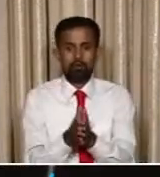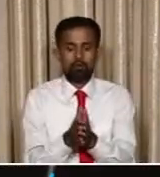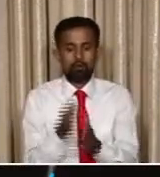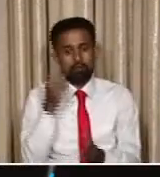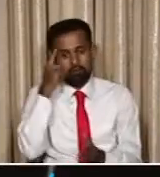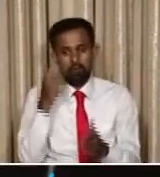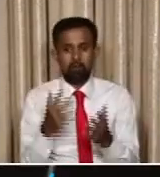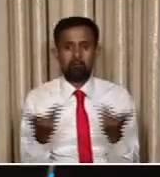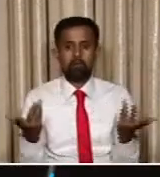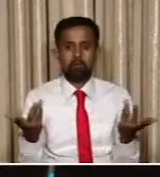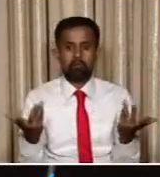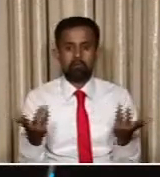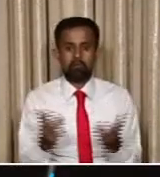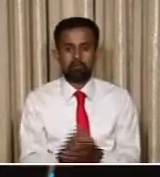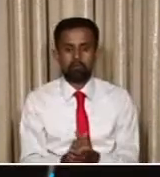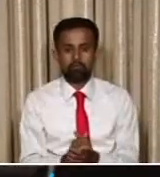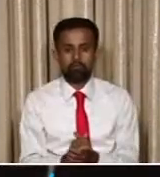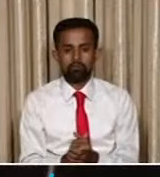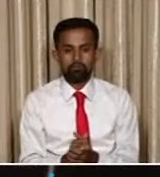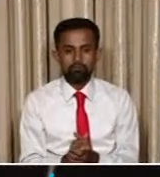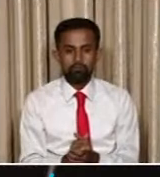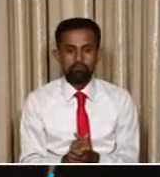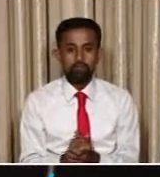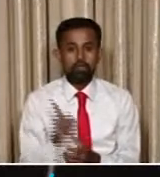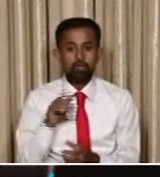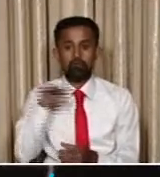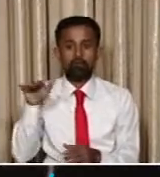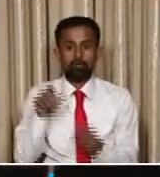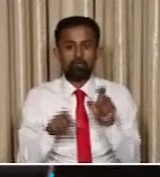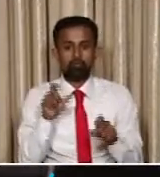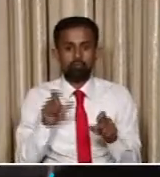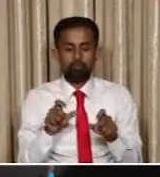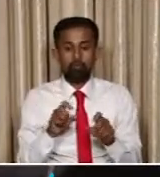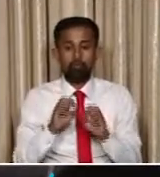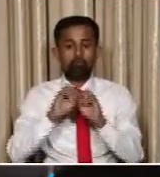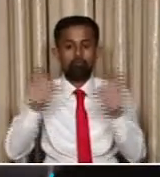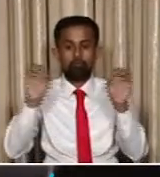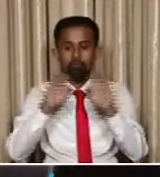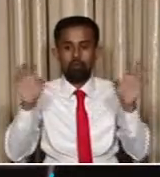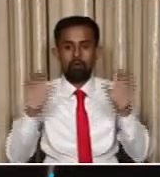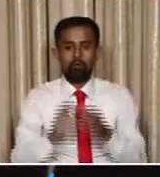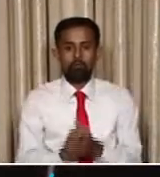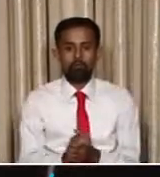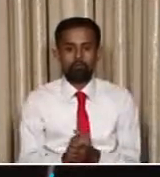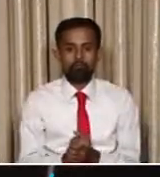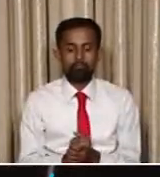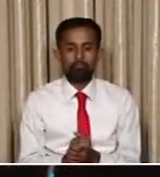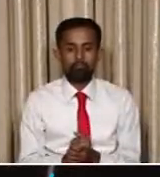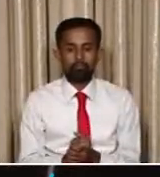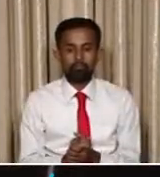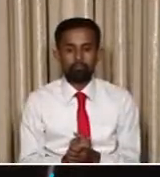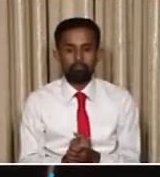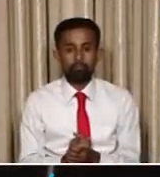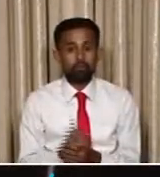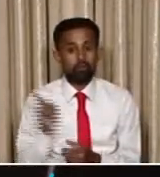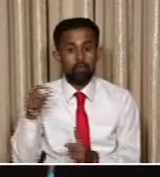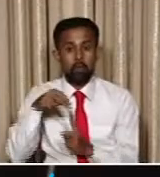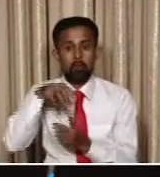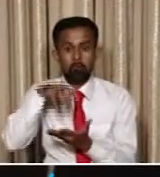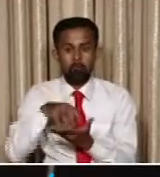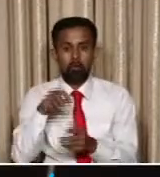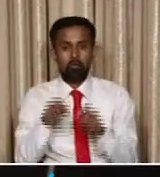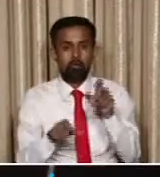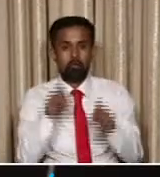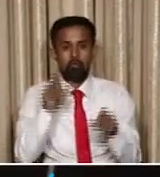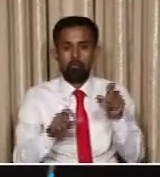බැරි තරම් සුන්දරයි. දැන් ඒ පැත්තේ මිනිස්සුන්ට මේක අපි ප්‍රවර්ධනය කරොත් ඇත්තටම ඒ පළාතේ මිනිස්සුන්ට